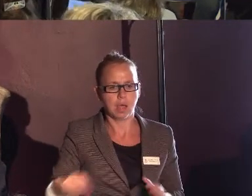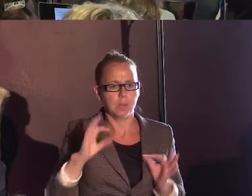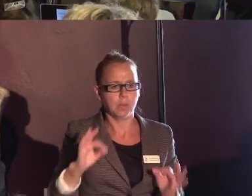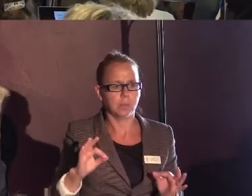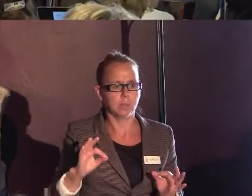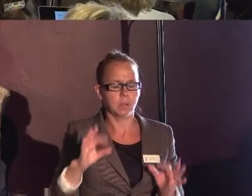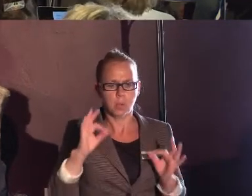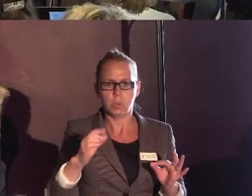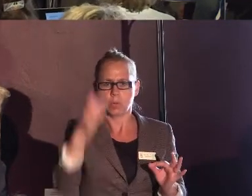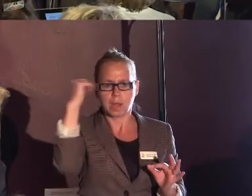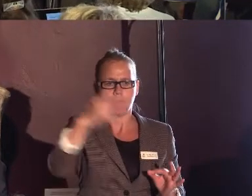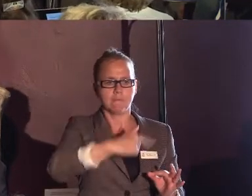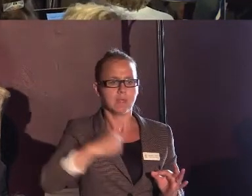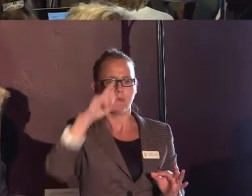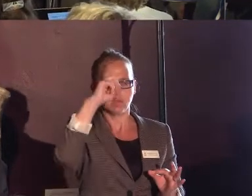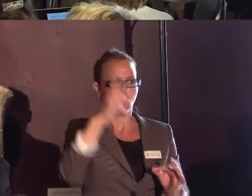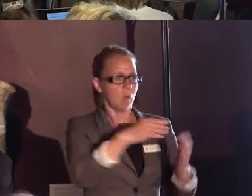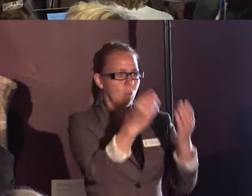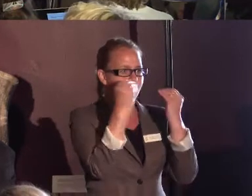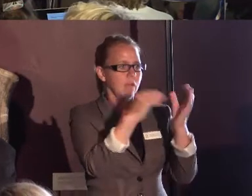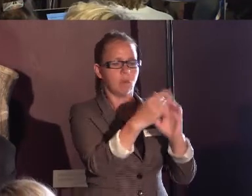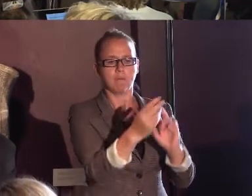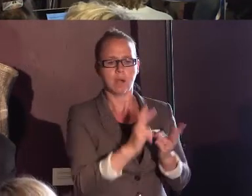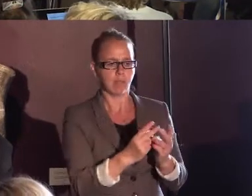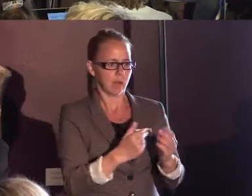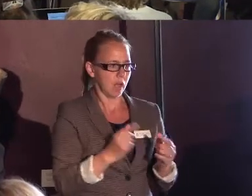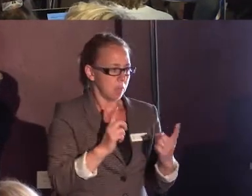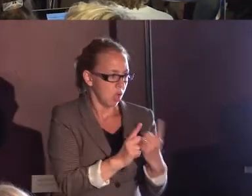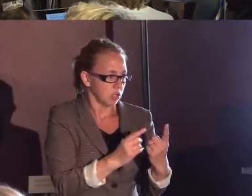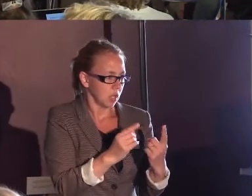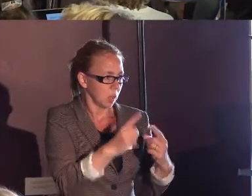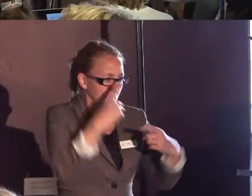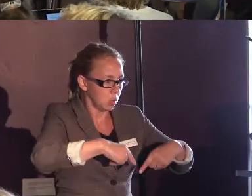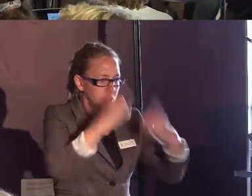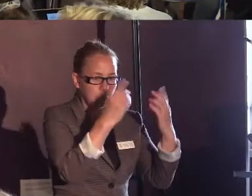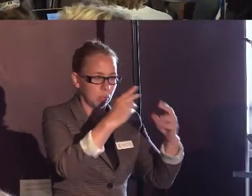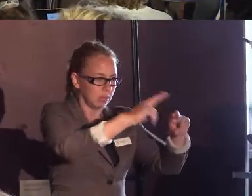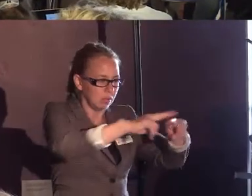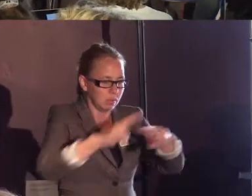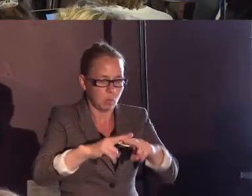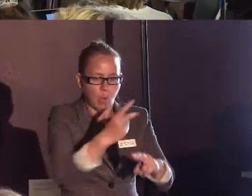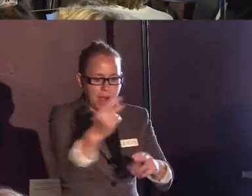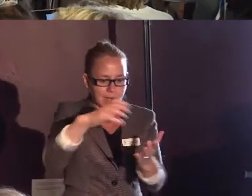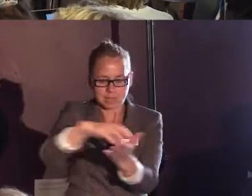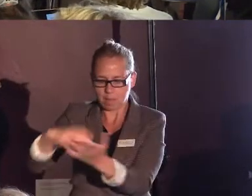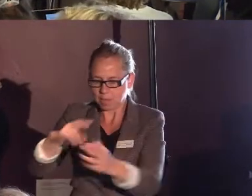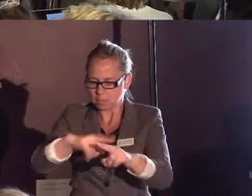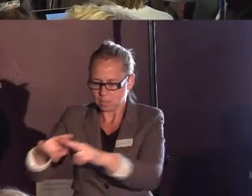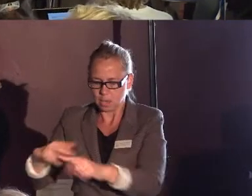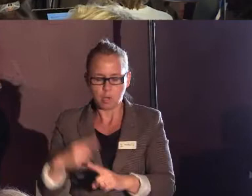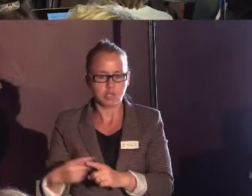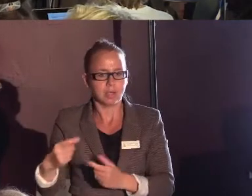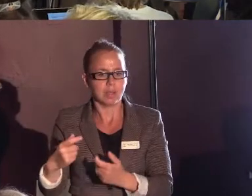Hur kan vi förstå och lära av varandra i mötet mellan kulturinstitutioner, andra samhällssektorer och